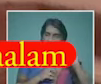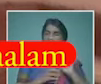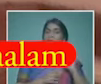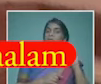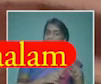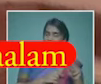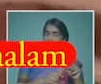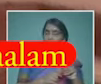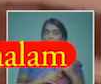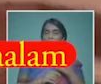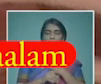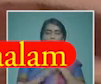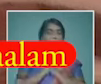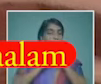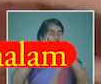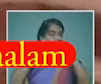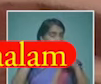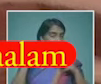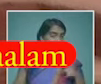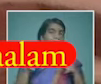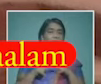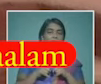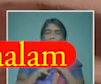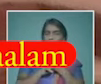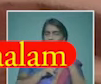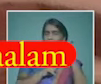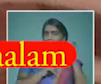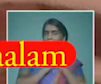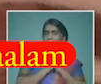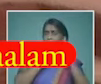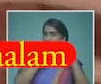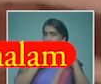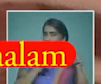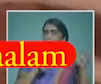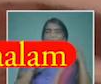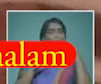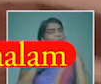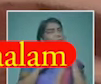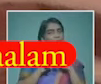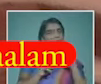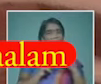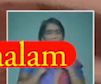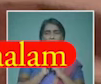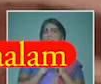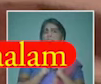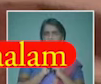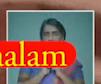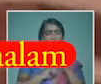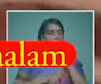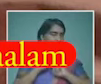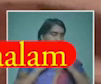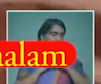கோயில் விவகாரம், மற்ற குருந்தூர் மலை, இது சம்பந்தமாக கலந்துரையாடி இருக்கின்றேன். அது ஒரு நீதிமன்ற விவகாரத்துக்கு